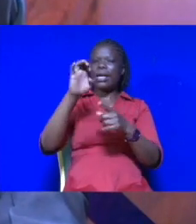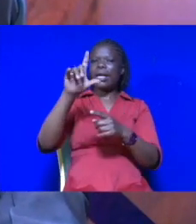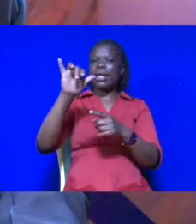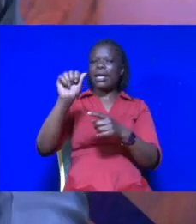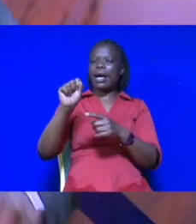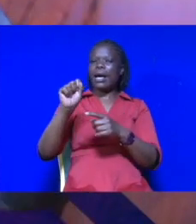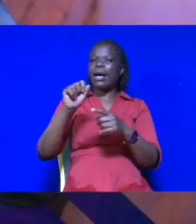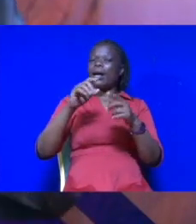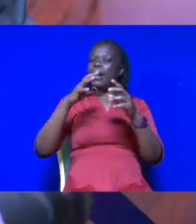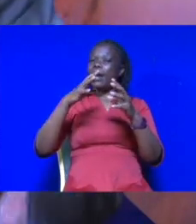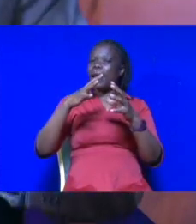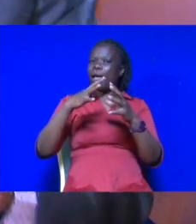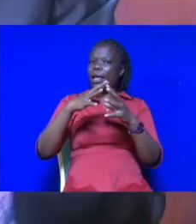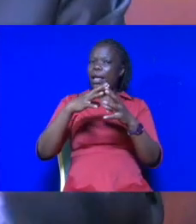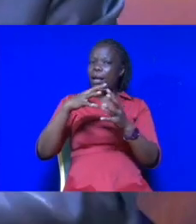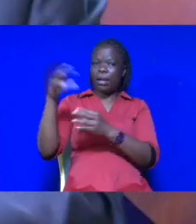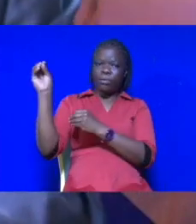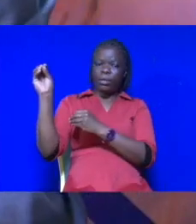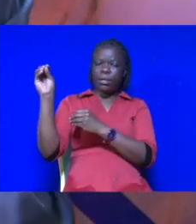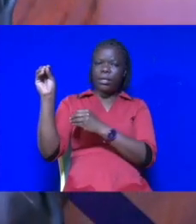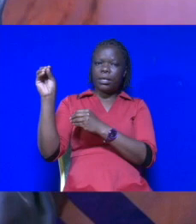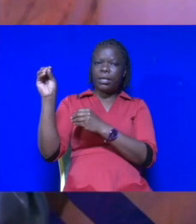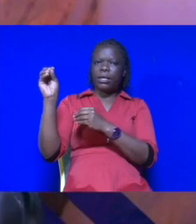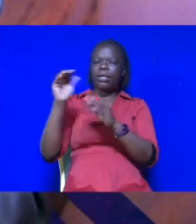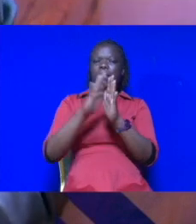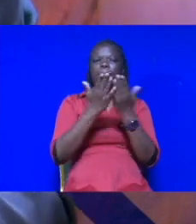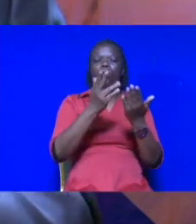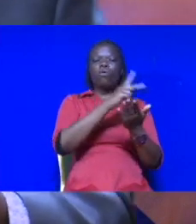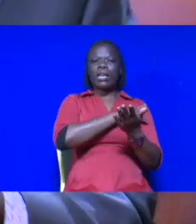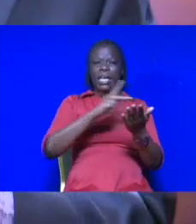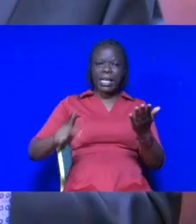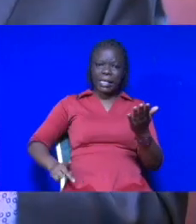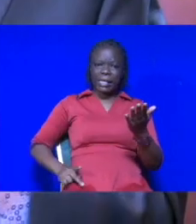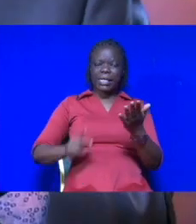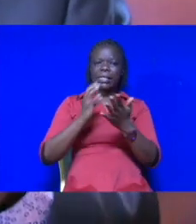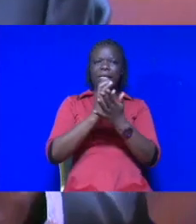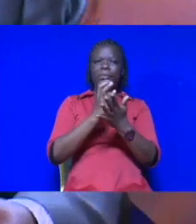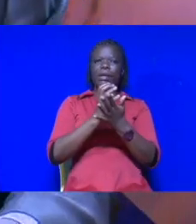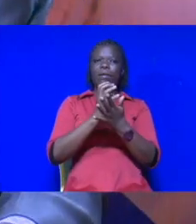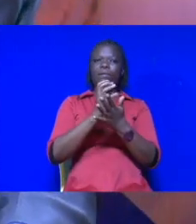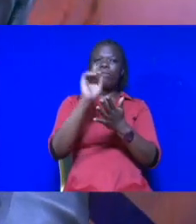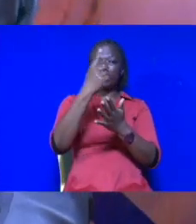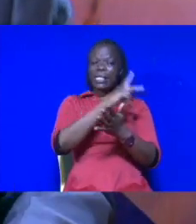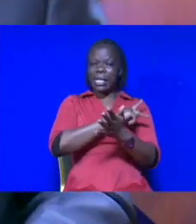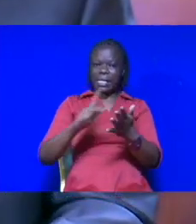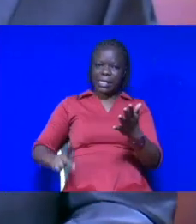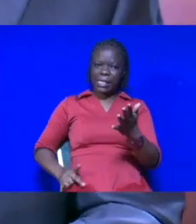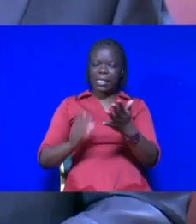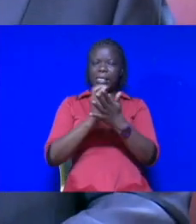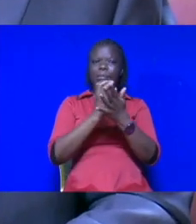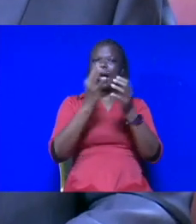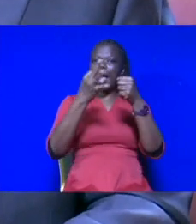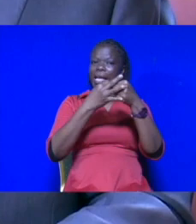wapendwa, katika sura ya Wafalme, Wafalme wa kwanza sura ya 18, Mungu huyu ni